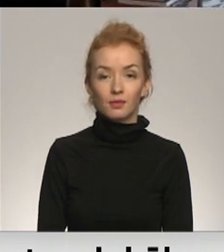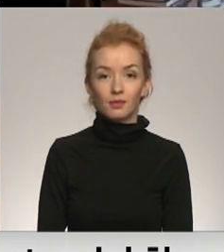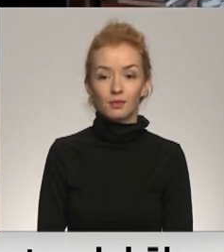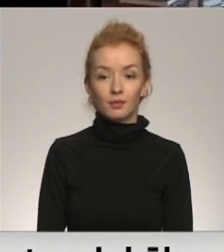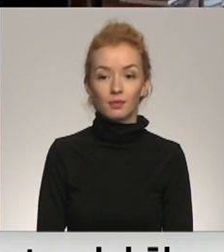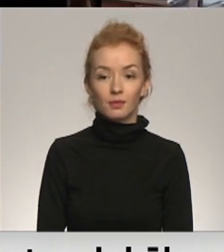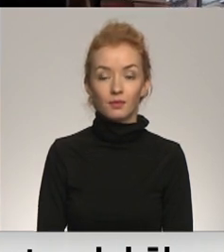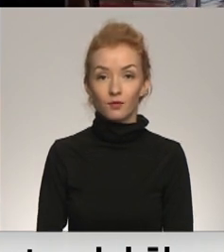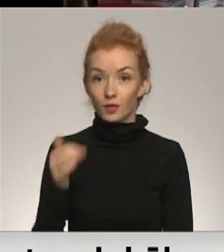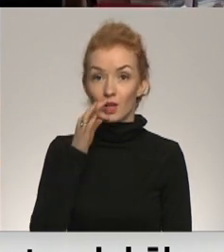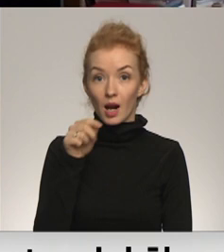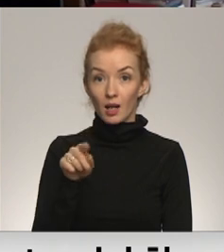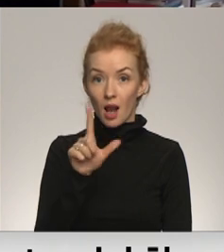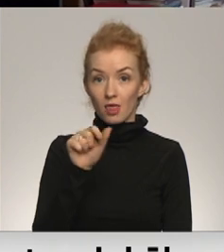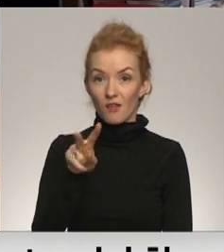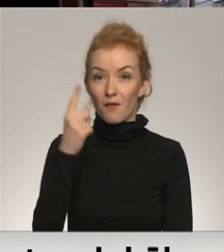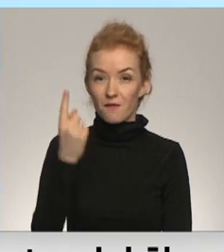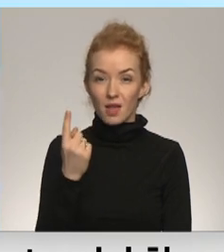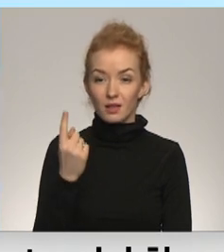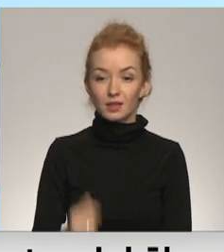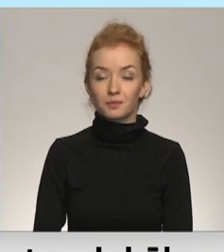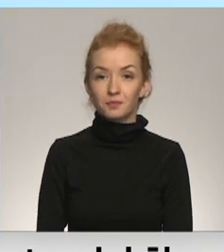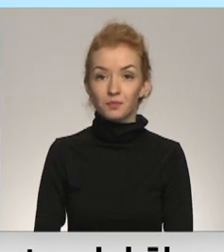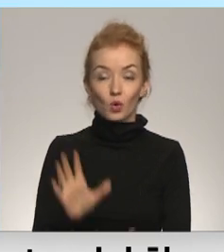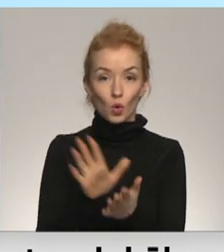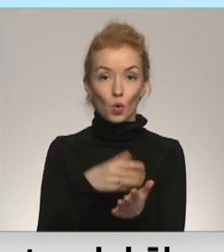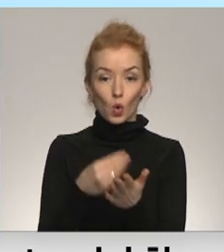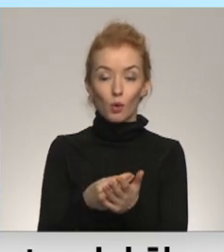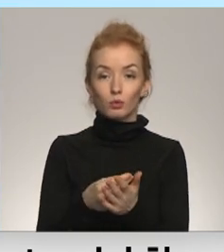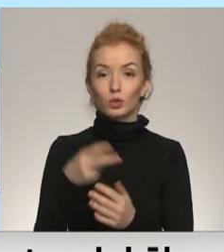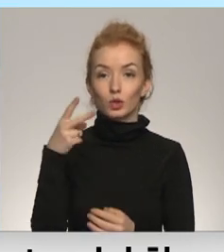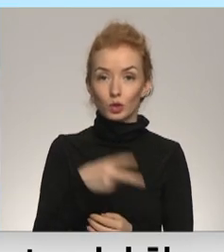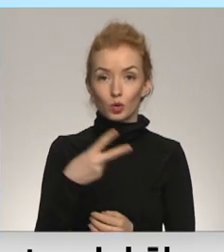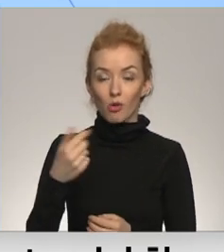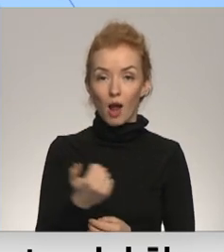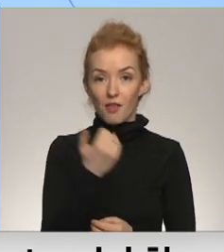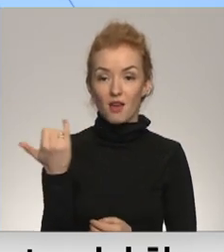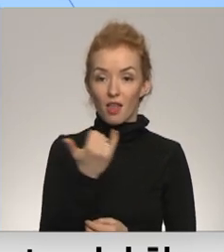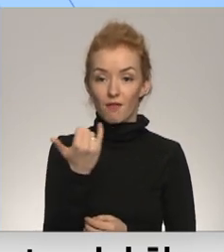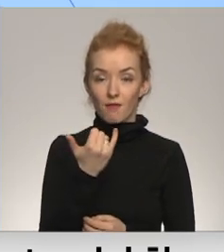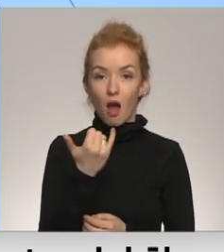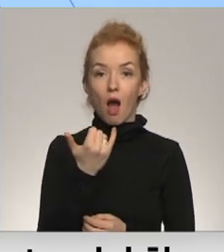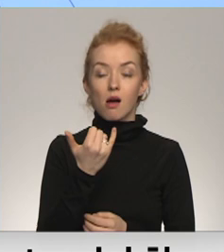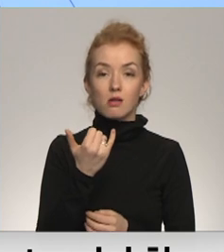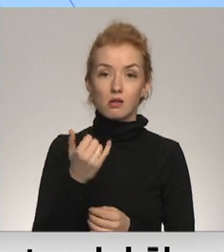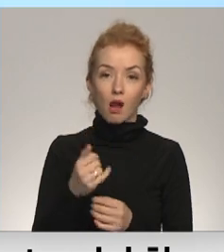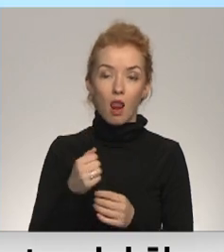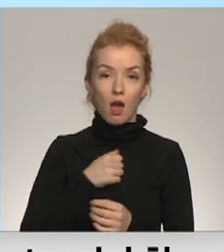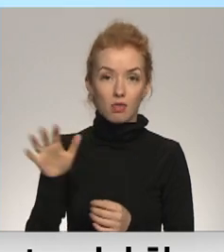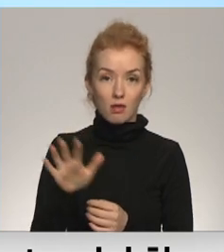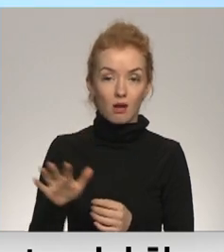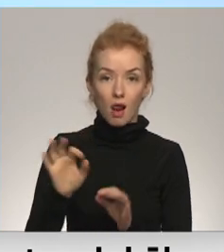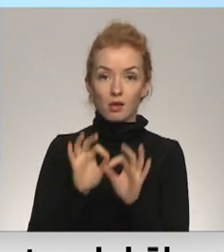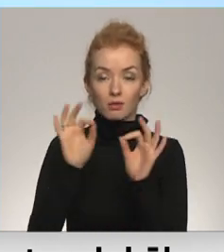Tā ir Latvija pirmā, laikam. Kopš tā, kad 2020. Gada janvārī aizpurves un skaistas pagastos